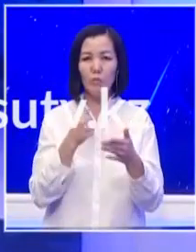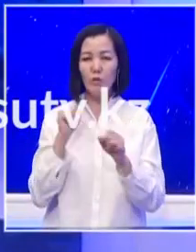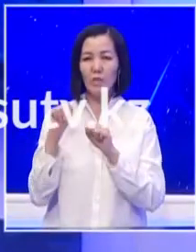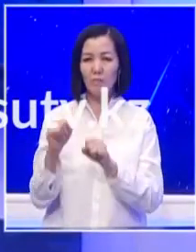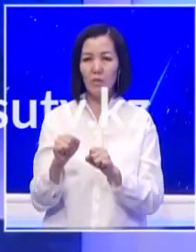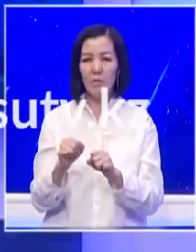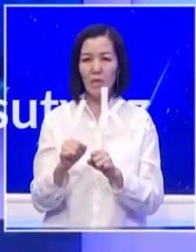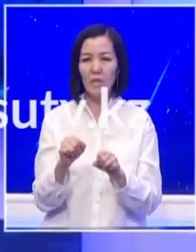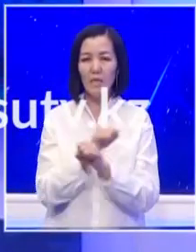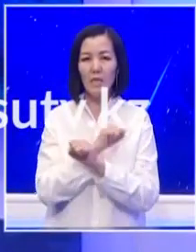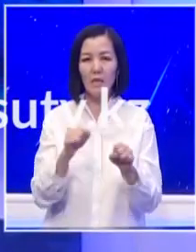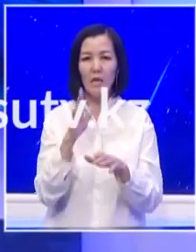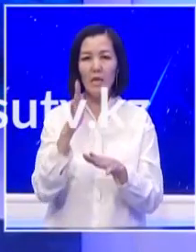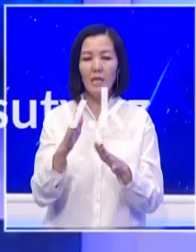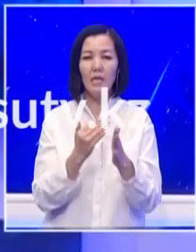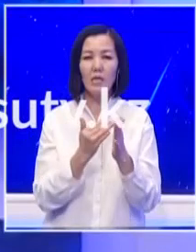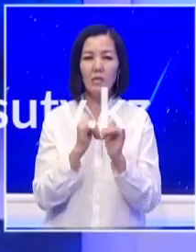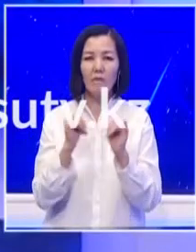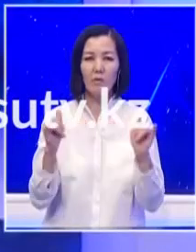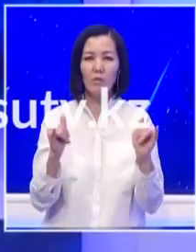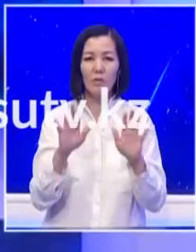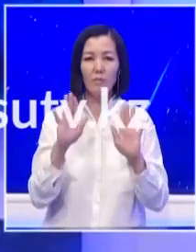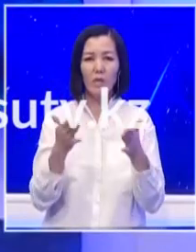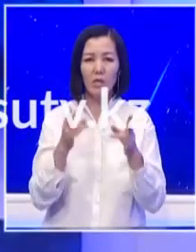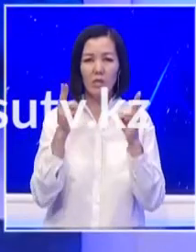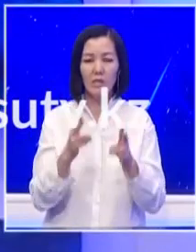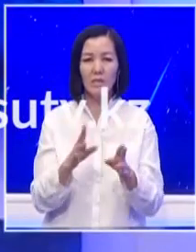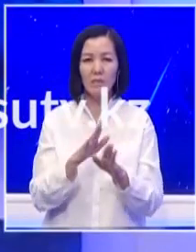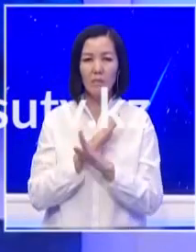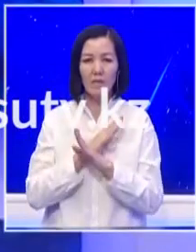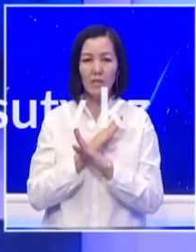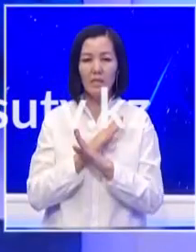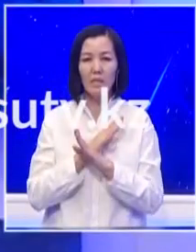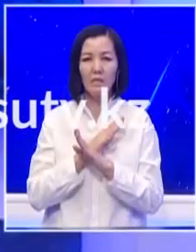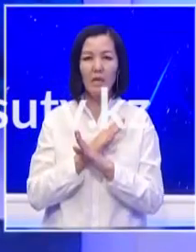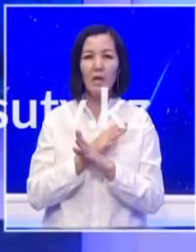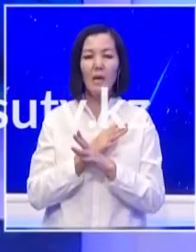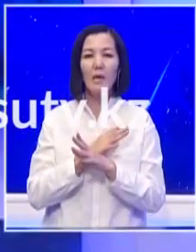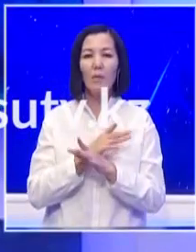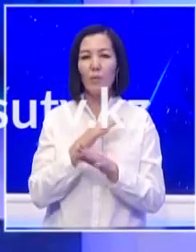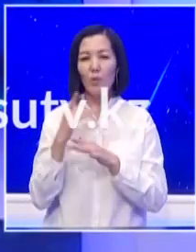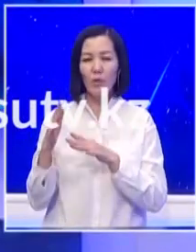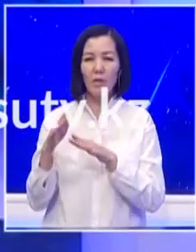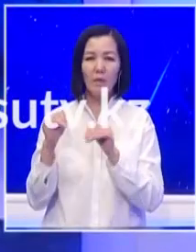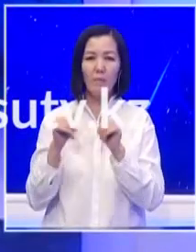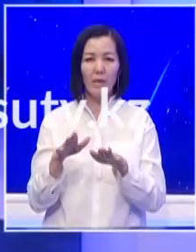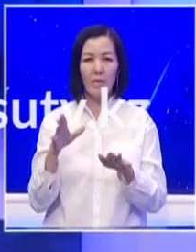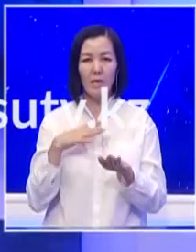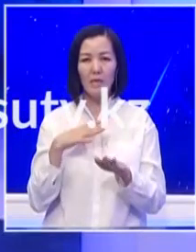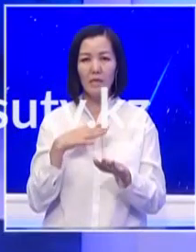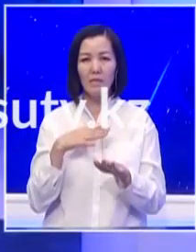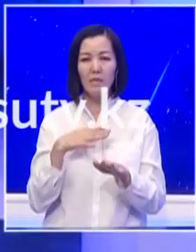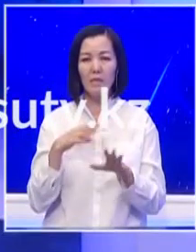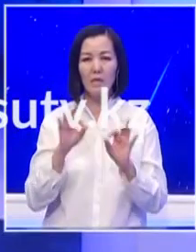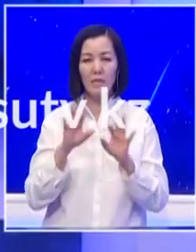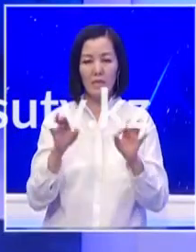избежать. Для недопущения дальнейшего роста происшествий и сведения смертности к нулю предпринимается ряд превентивных мер.